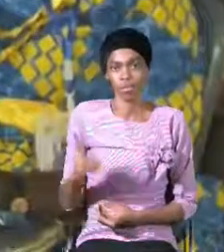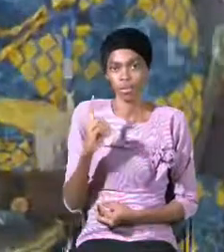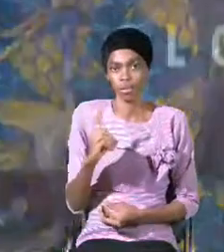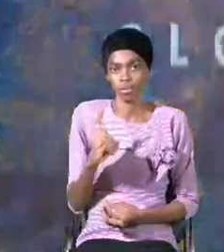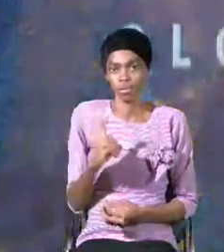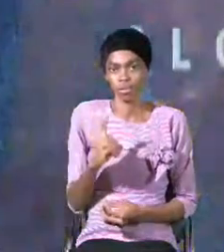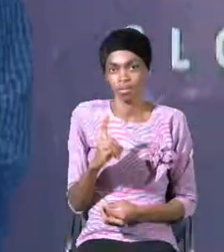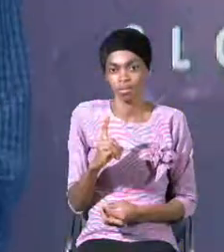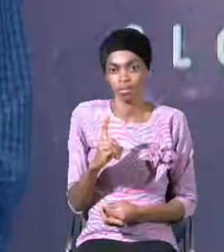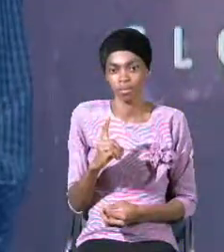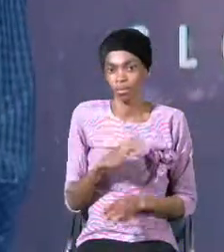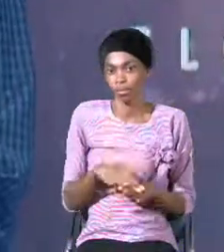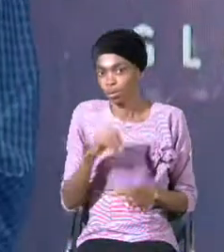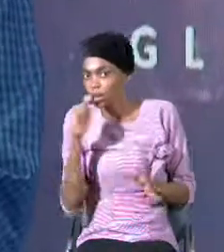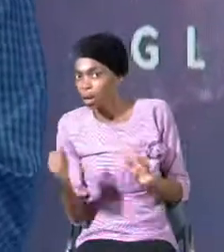Quand ils vous